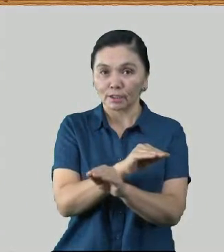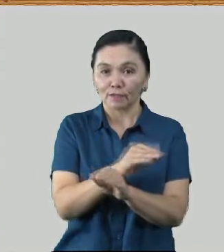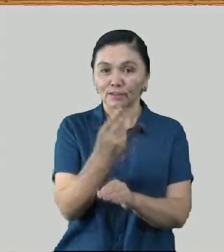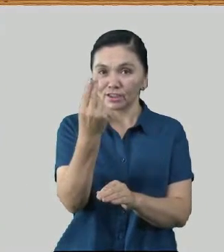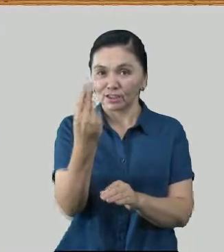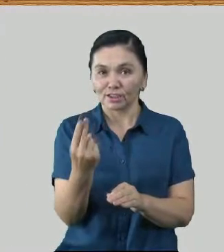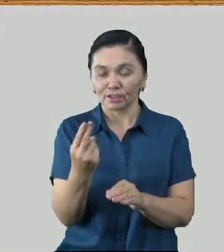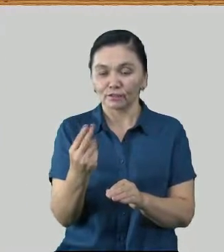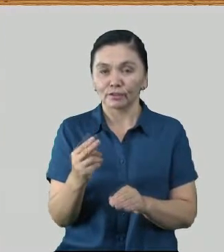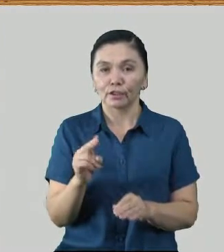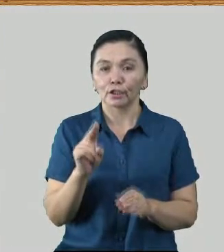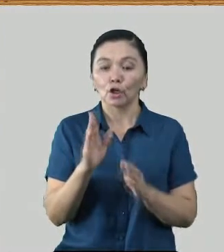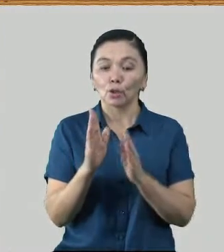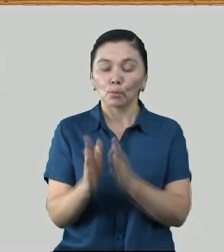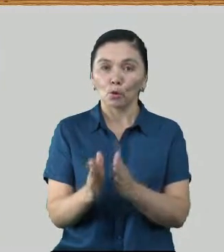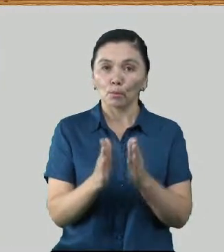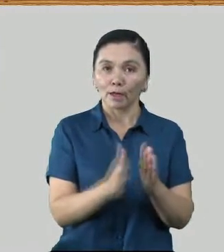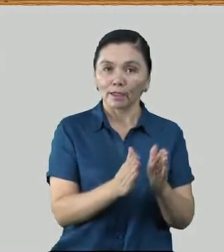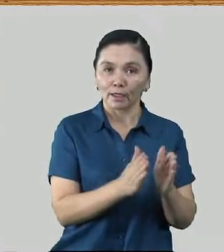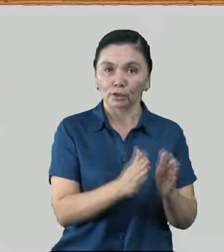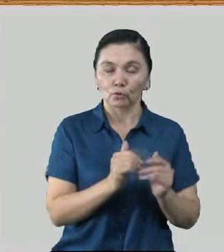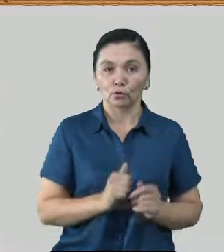цифры по порядку.